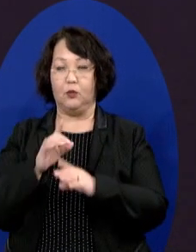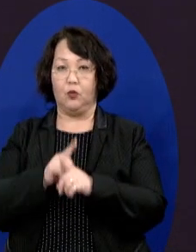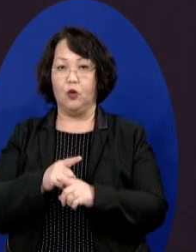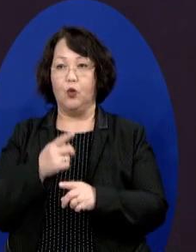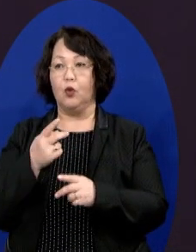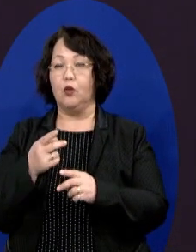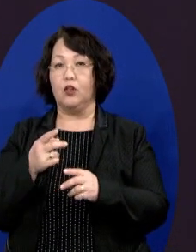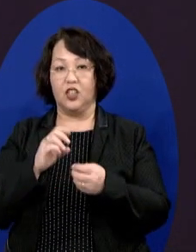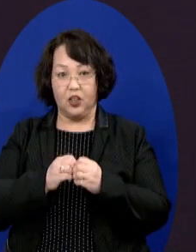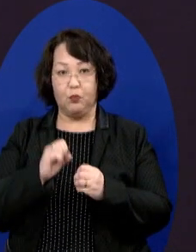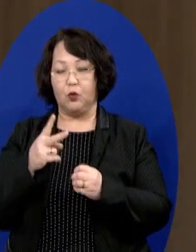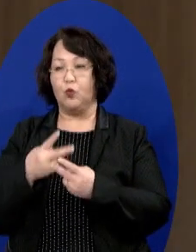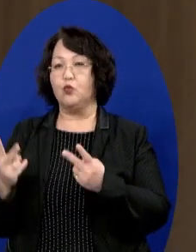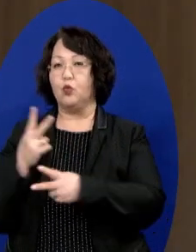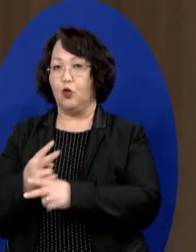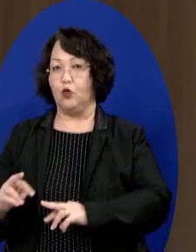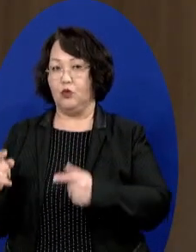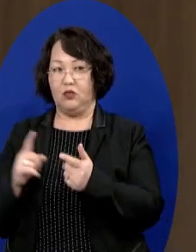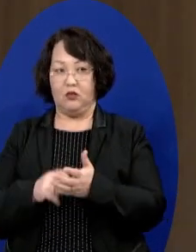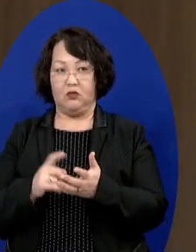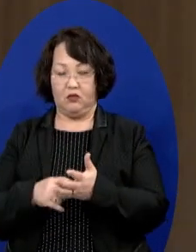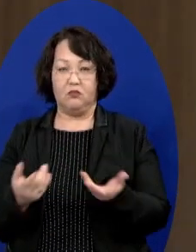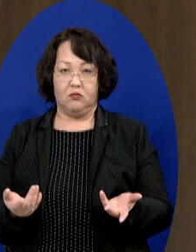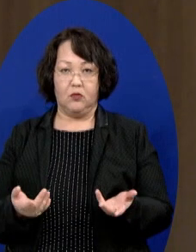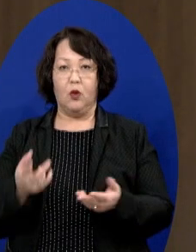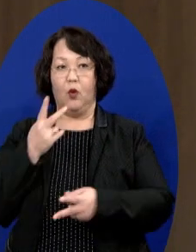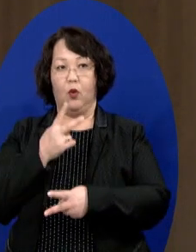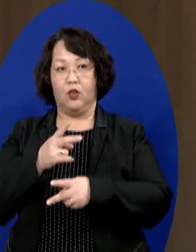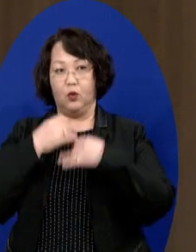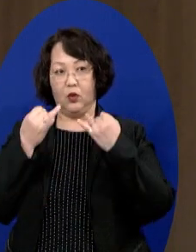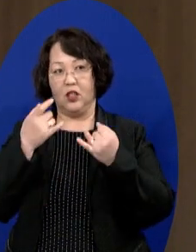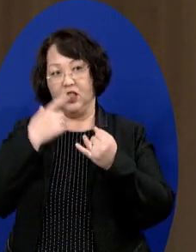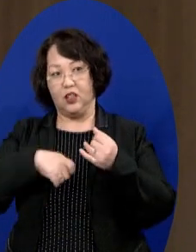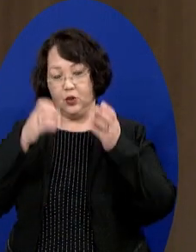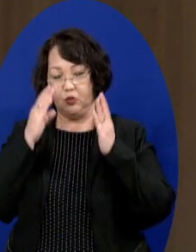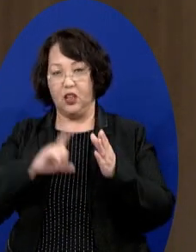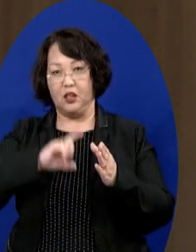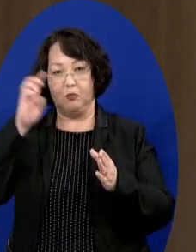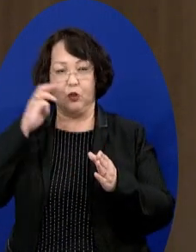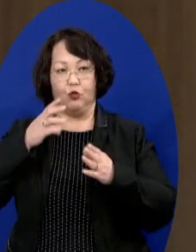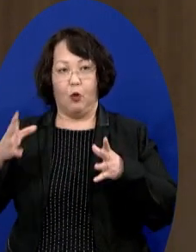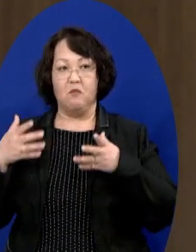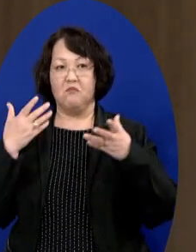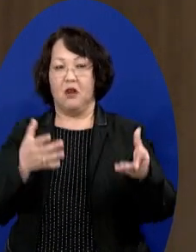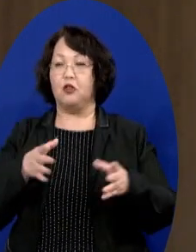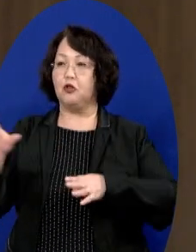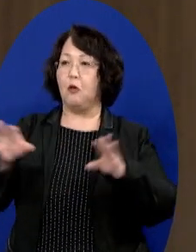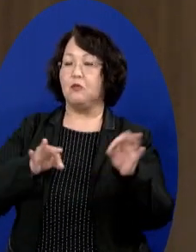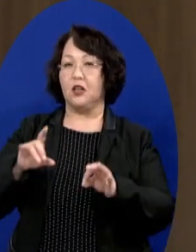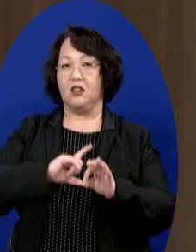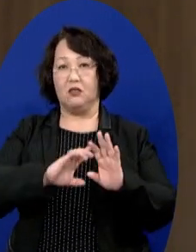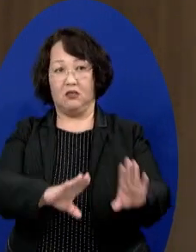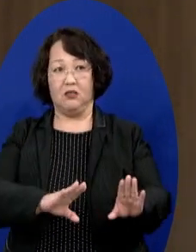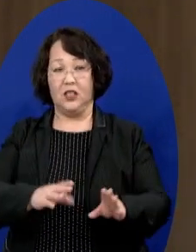хууль өөрчлөхөөс өөр аргагүй болчихгүй. Хууль тогтоогч нарт хэд хэрэг мэдлэл өгөөд бүх томилгооны эрх мэдлийг өгж байгаа учраас гүйс засгал